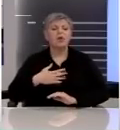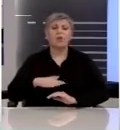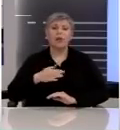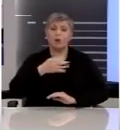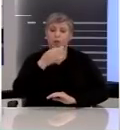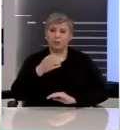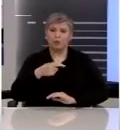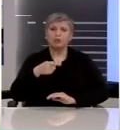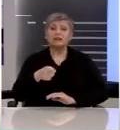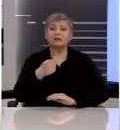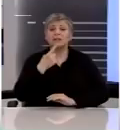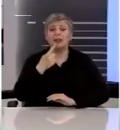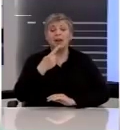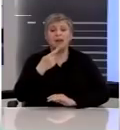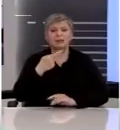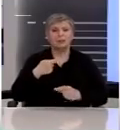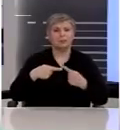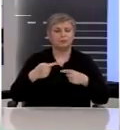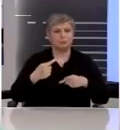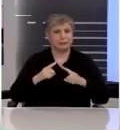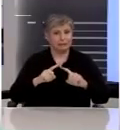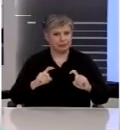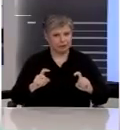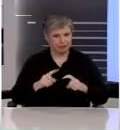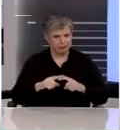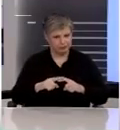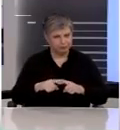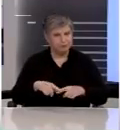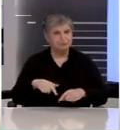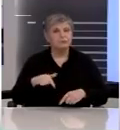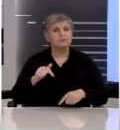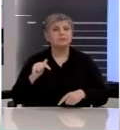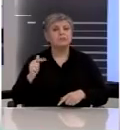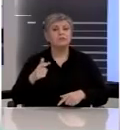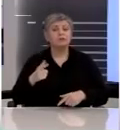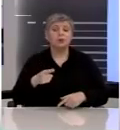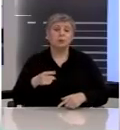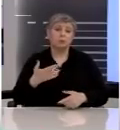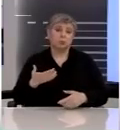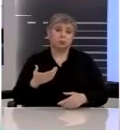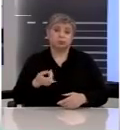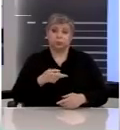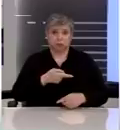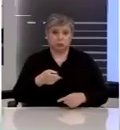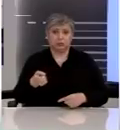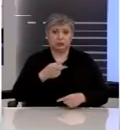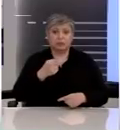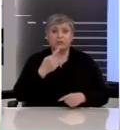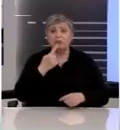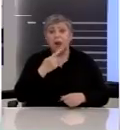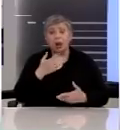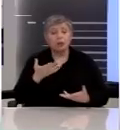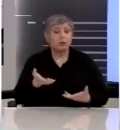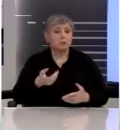επιχειρηματολογία έχει να κάνει με το ότι, όπως μας λέτε, όπως ξέρετε